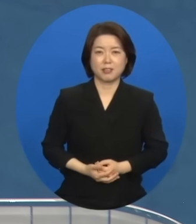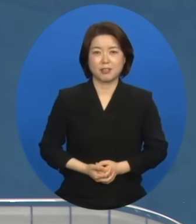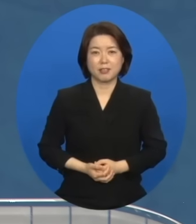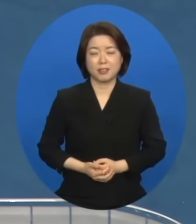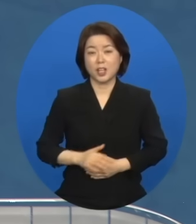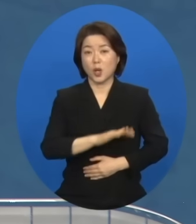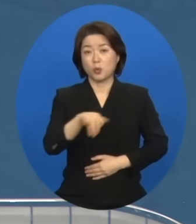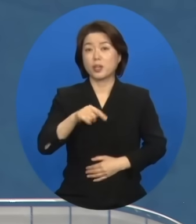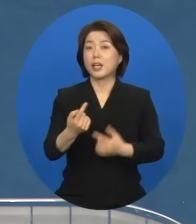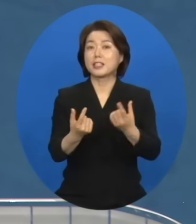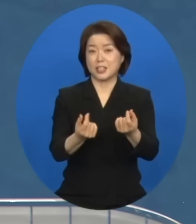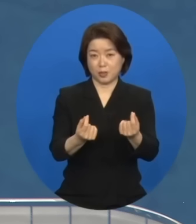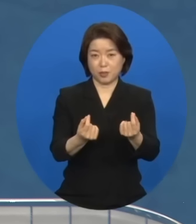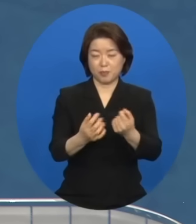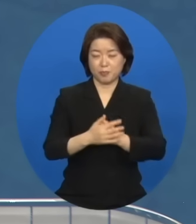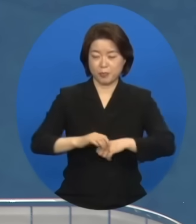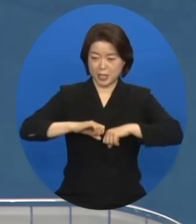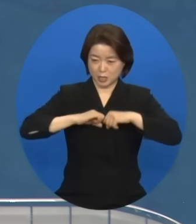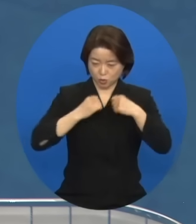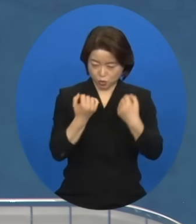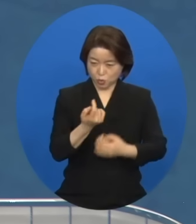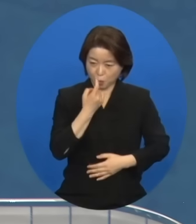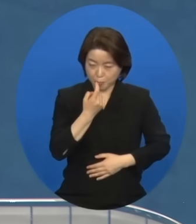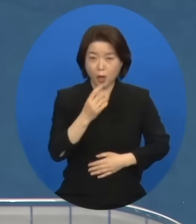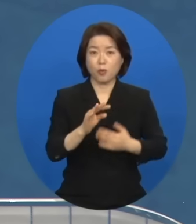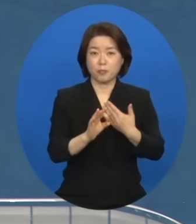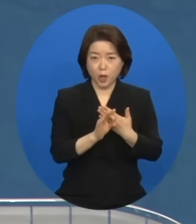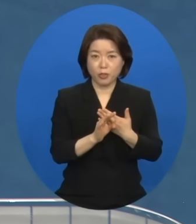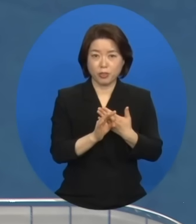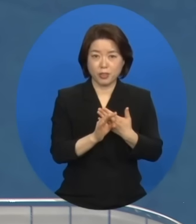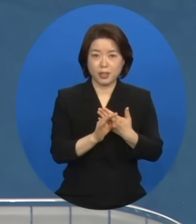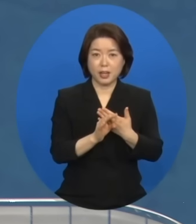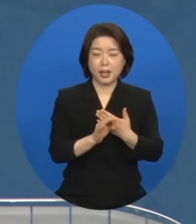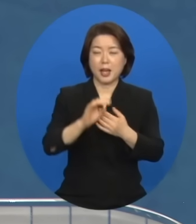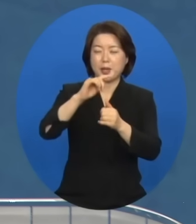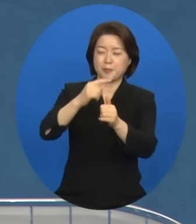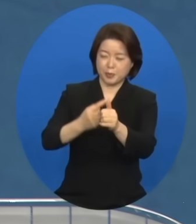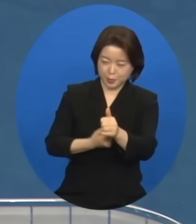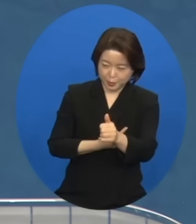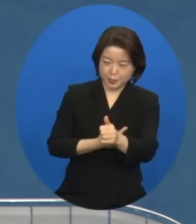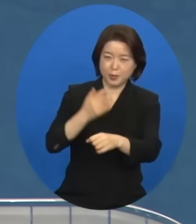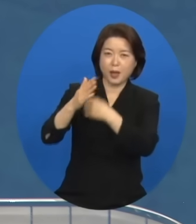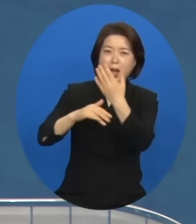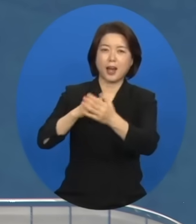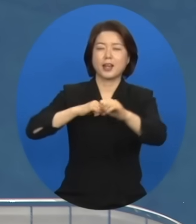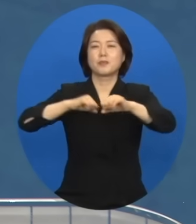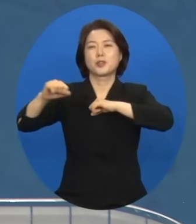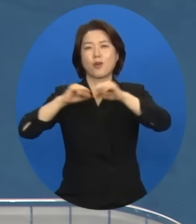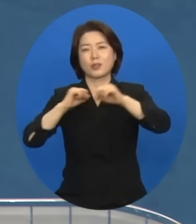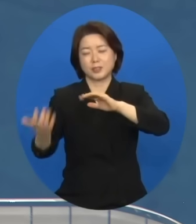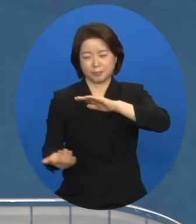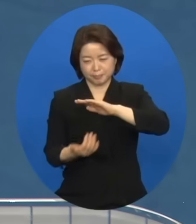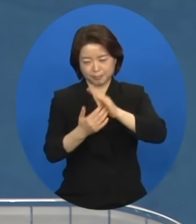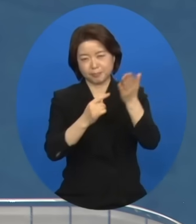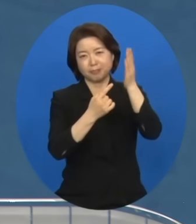우리가 이처럼 순종을 배우게 되면 비로소 하나님의 역사를 경험하게 됩니다.